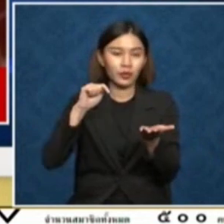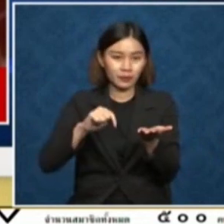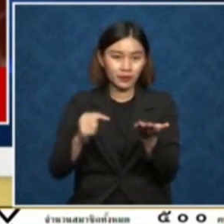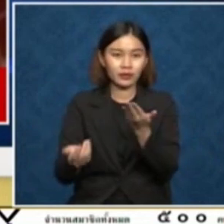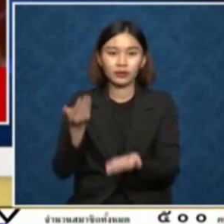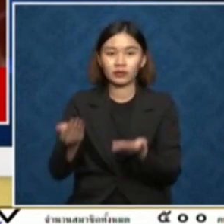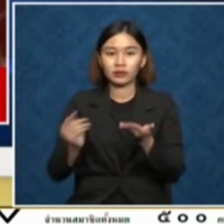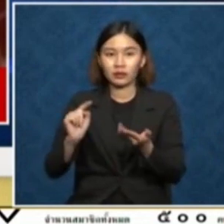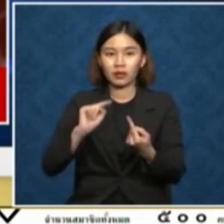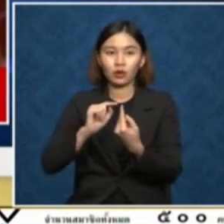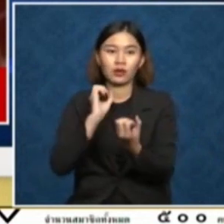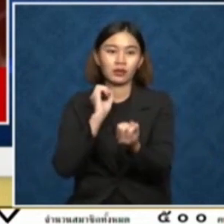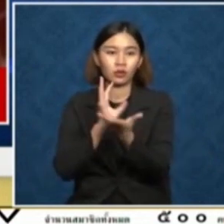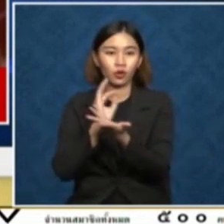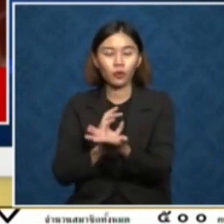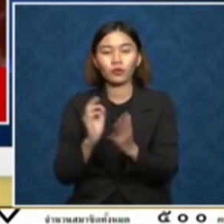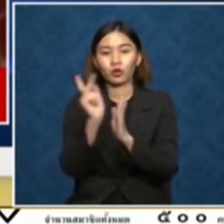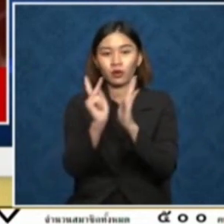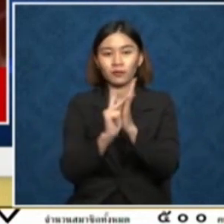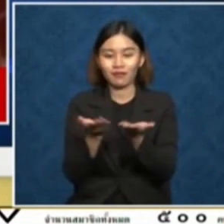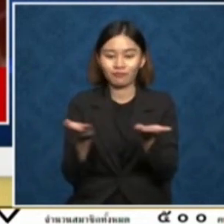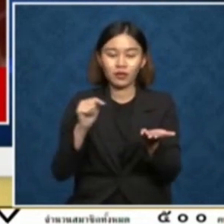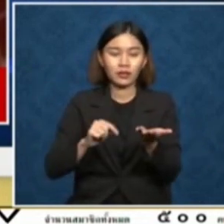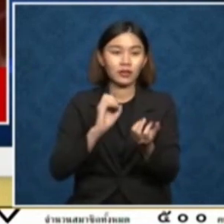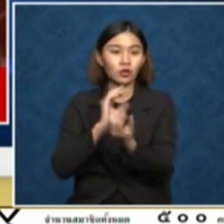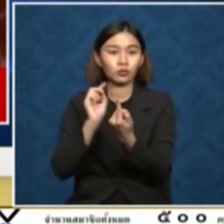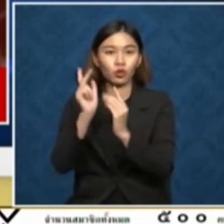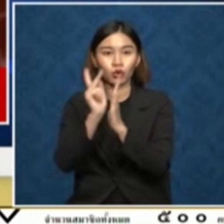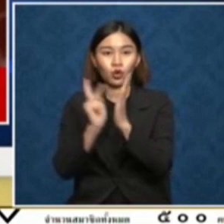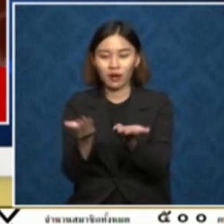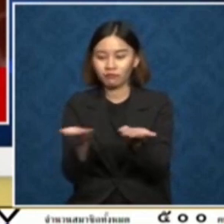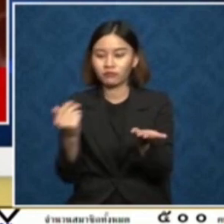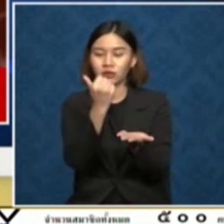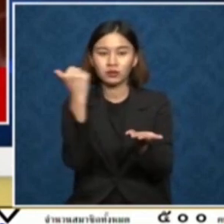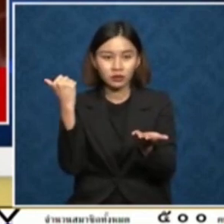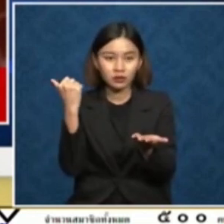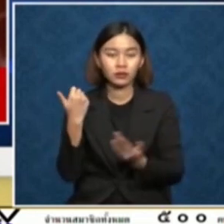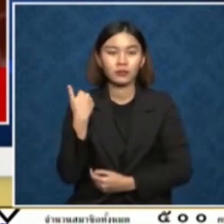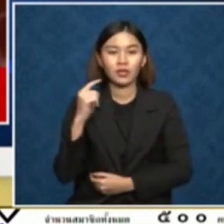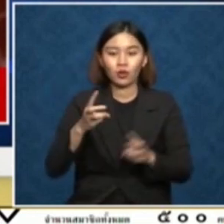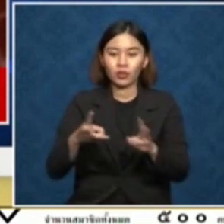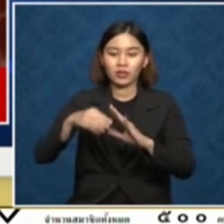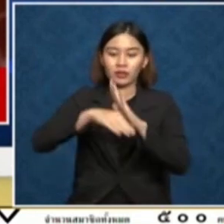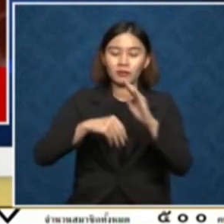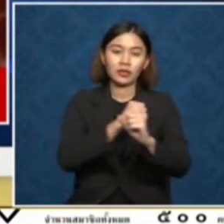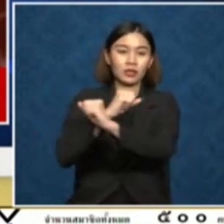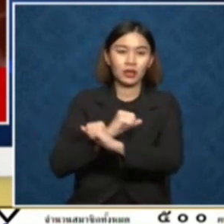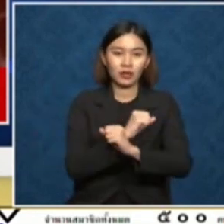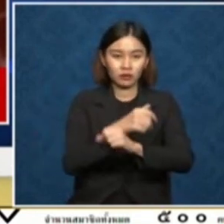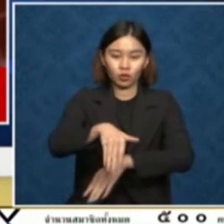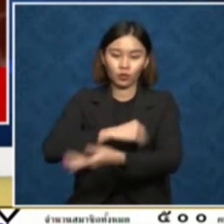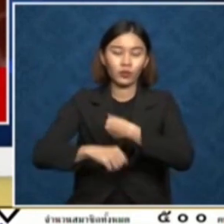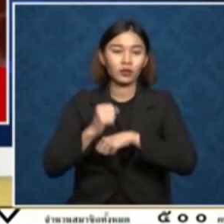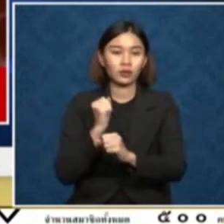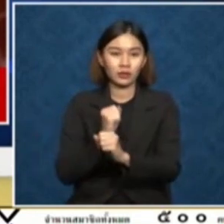เพื่อต้องการสร้างครอบครัวและมีบุตรทางสายเลือดและผลกระทบจากเหตุแห่งการฟ้องหย่าตามเนื้อความในร่างของกฎหมายฉบับ